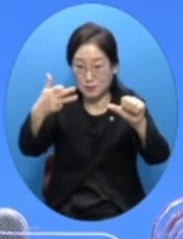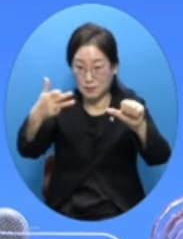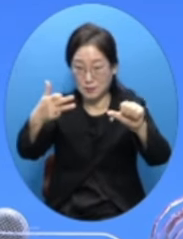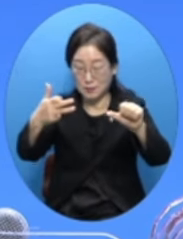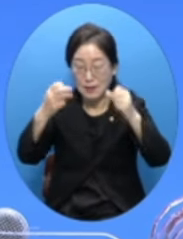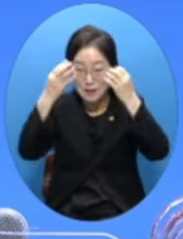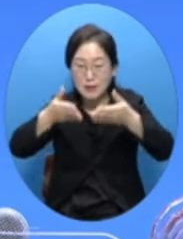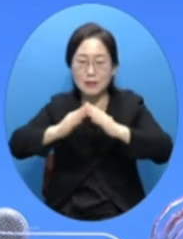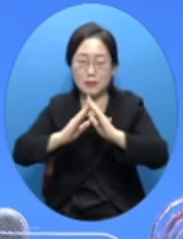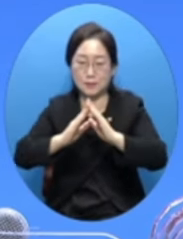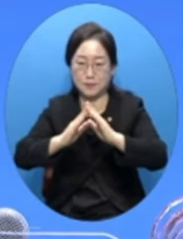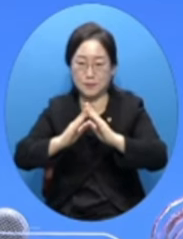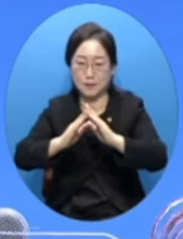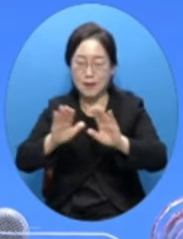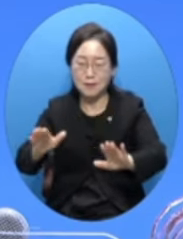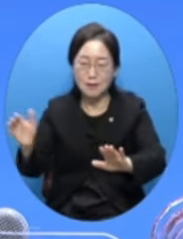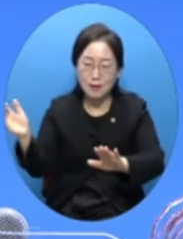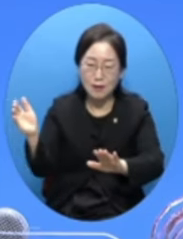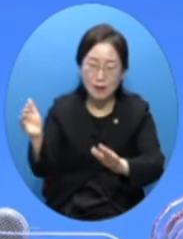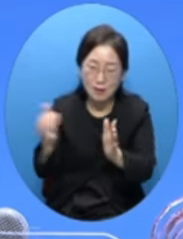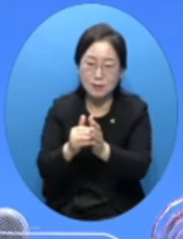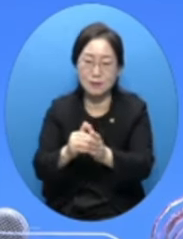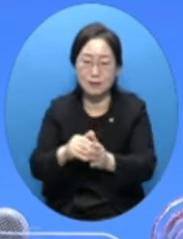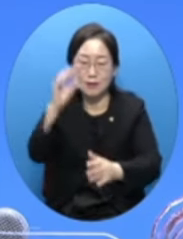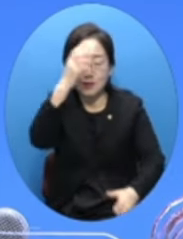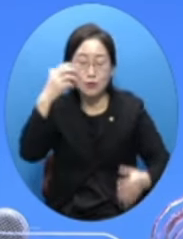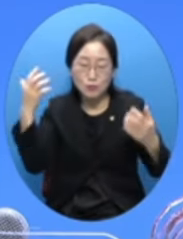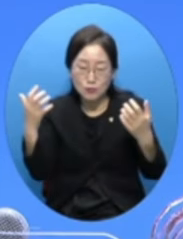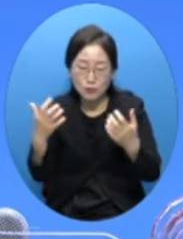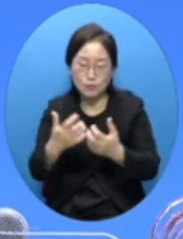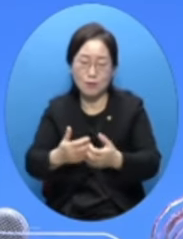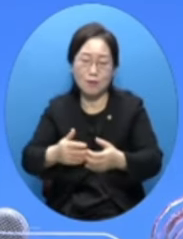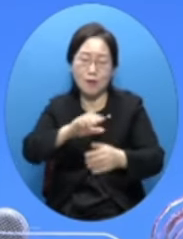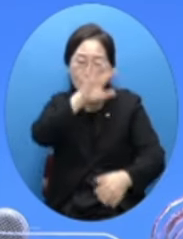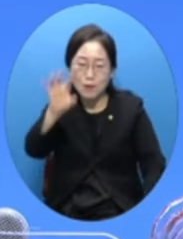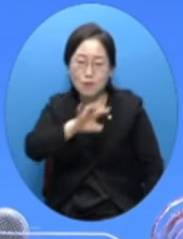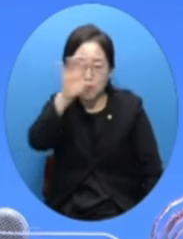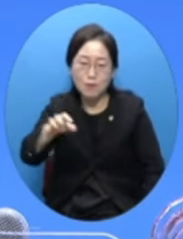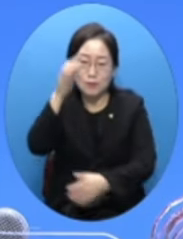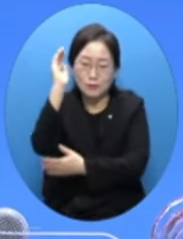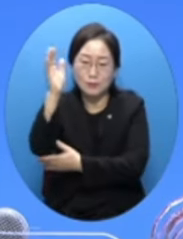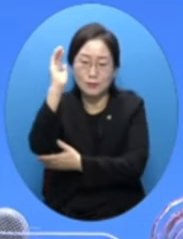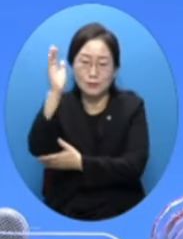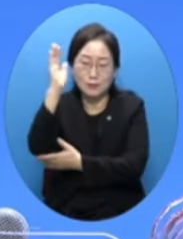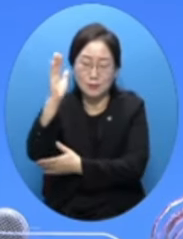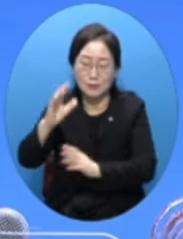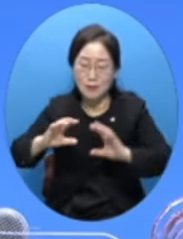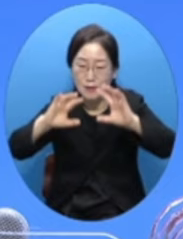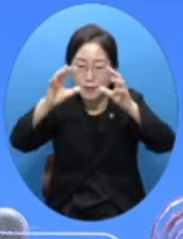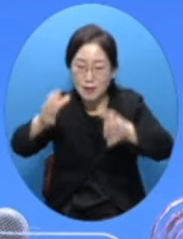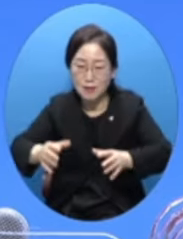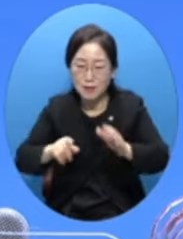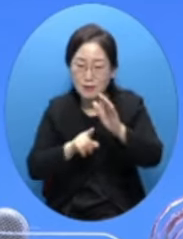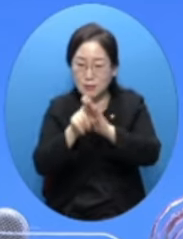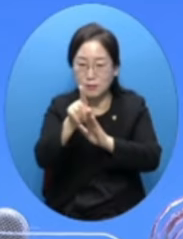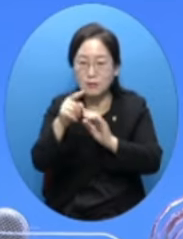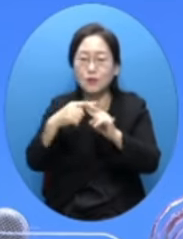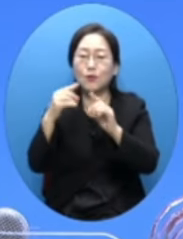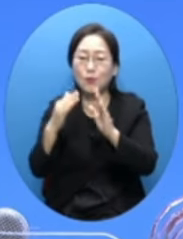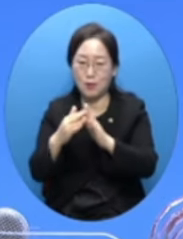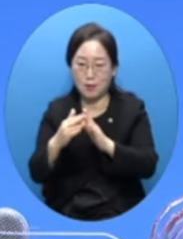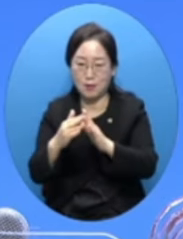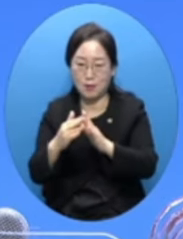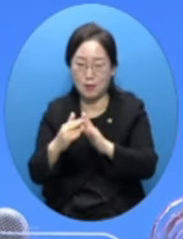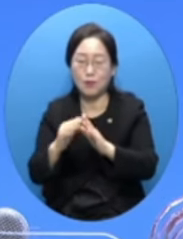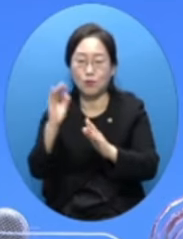창립하면서 지금까지 성령 충만을 강조하고 또 강조하고 또 강조해서 세계 최대 교회로 쓰임받고 있는 것입니다.